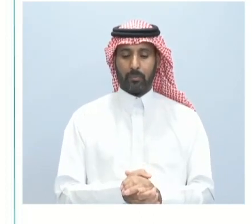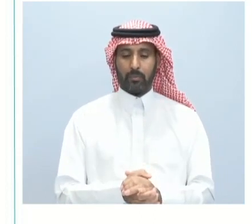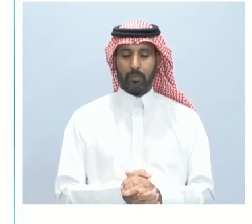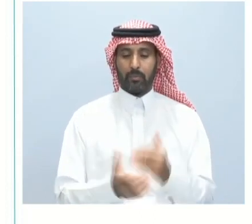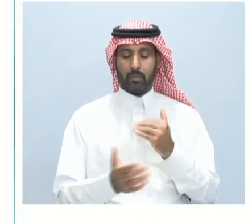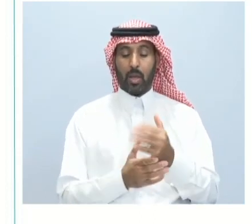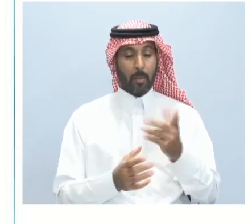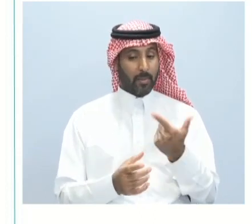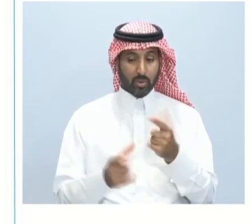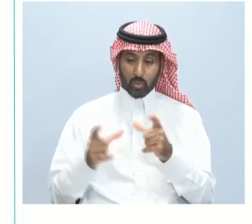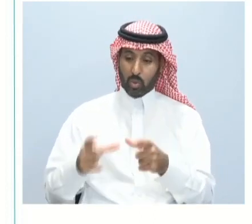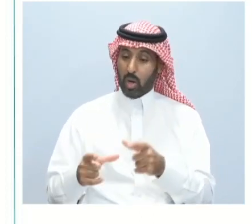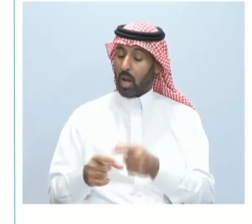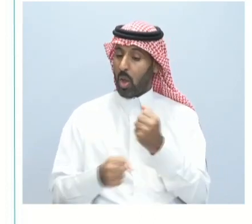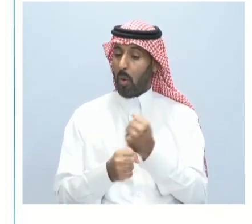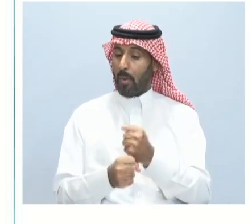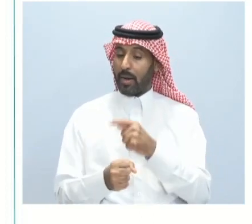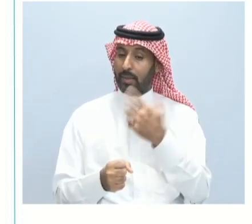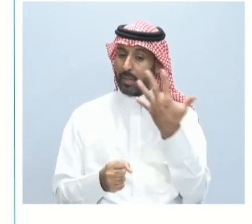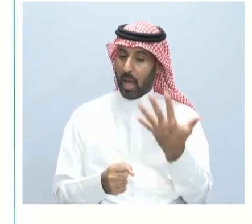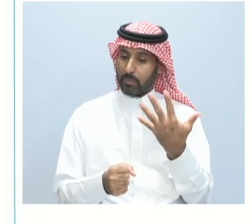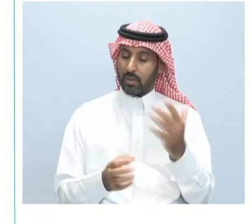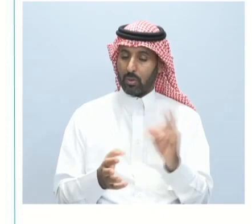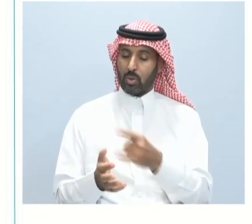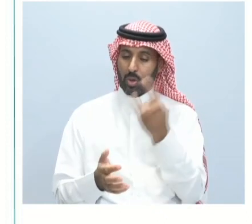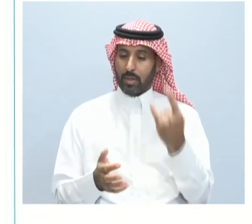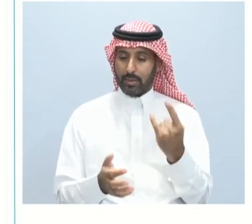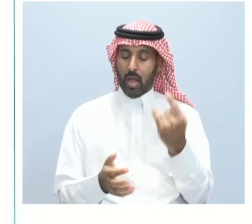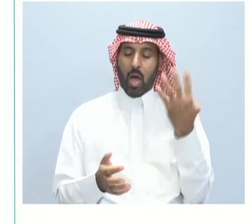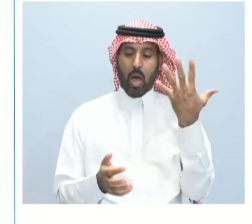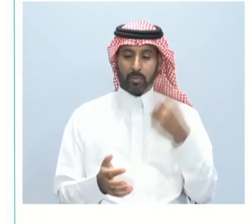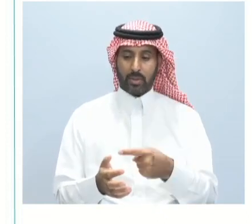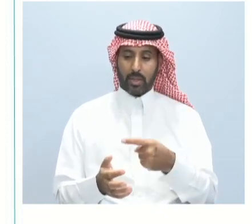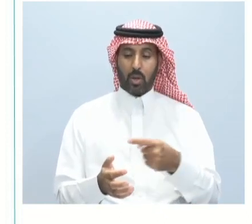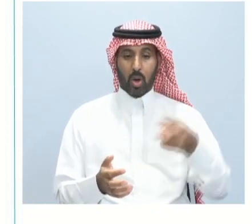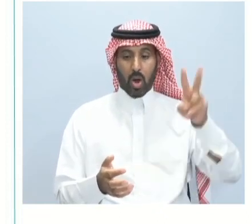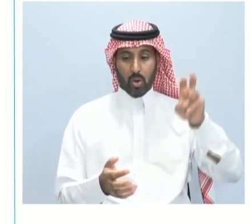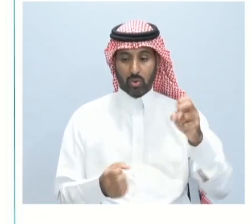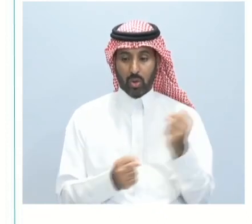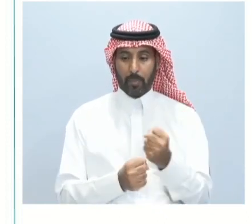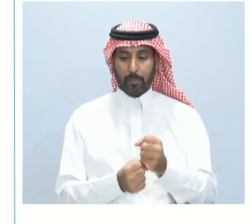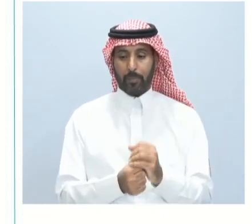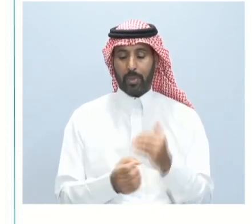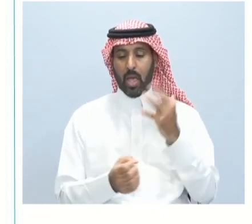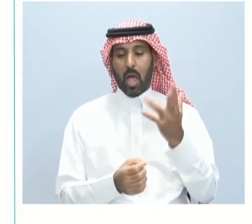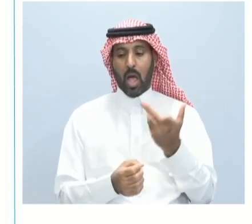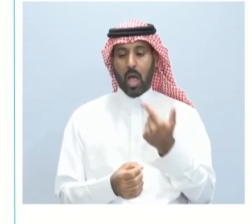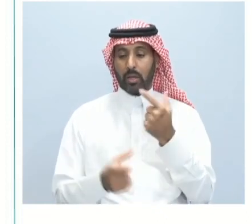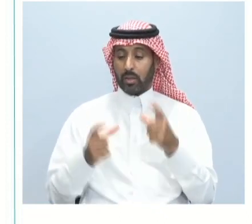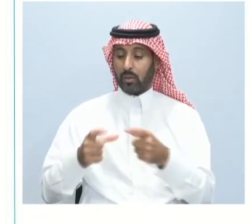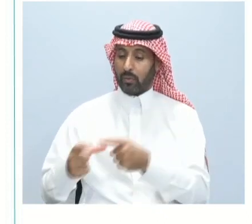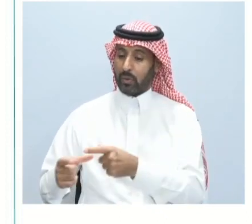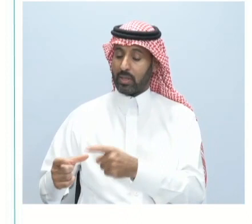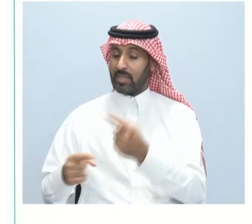بالنسبه لمجموع العمال ممن هم بعدد خه و10 و 15 و20 عاملا فان عدد الفرق